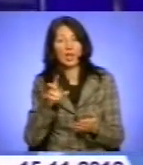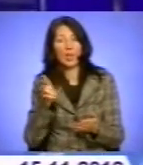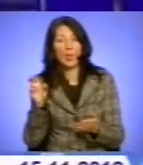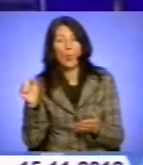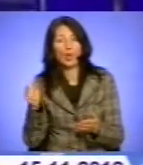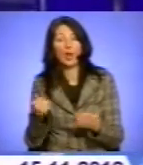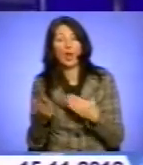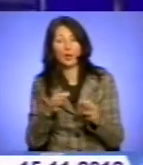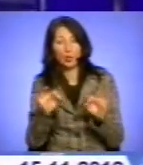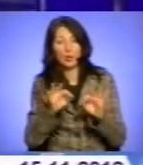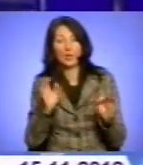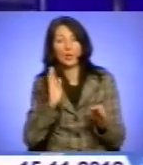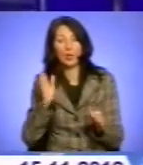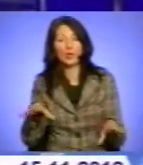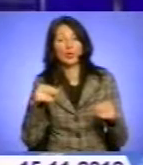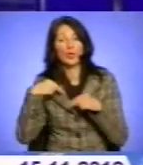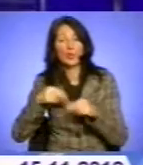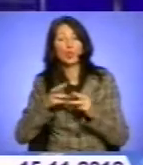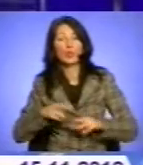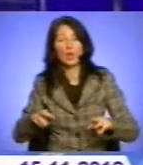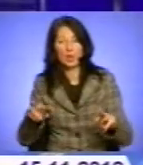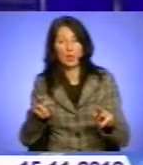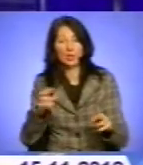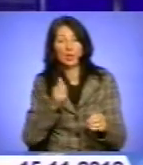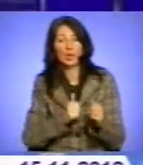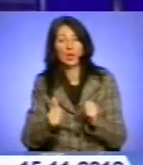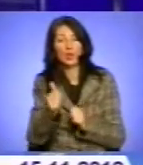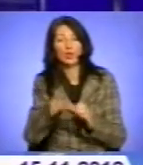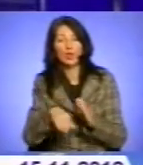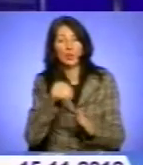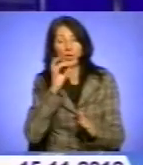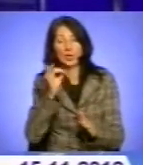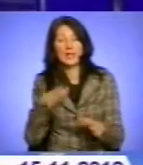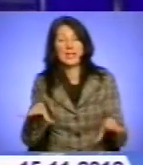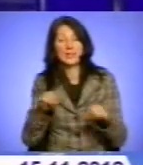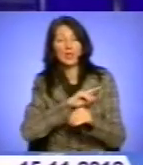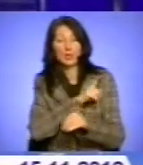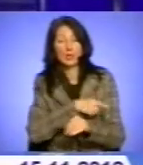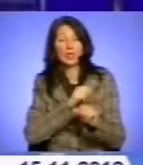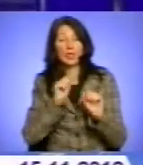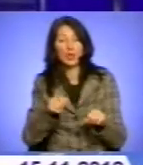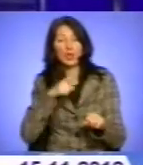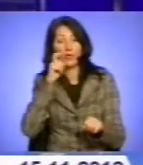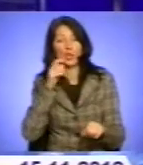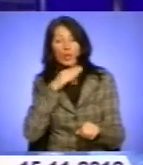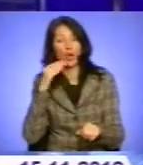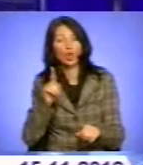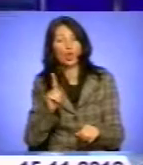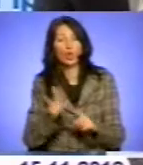парламенті. Переможці у виборах наголосили, спільними зусиллями в Україні можна багато чого змінити. Подробиці у